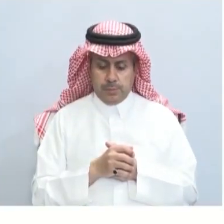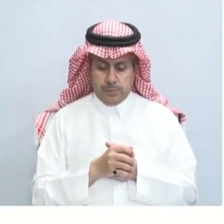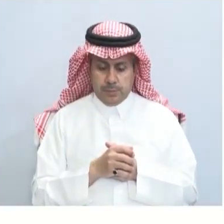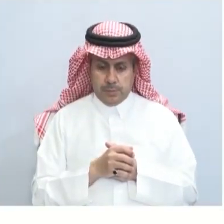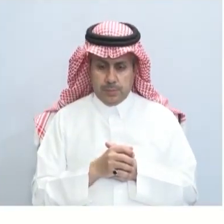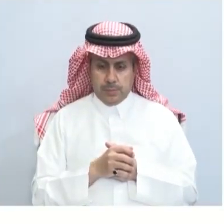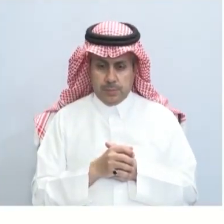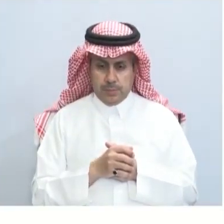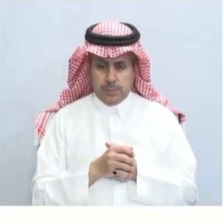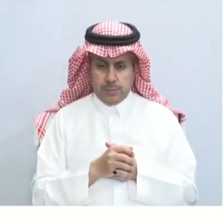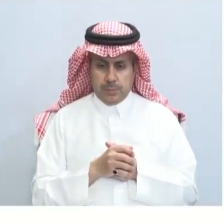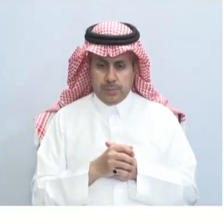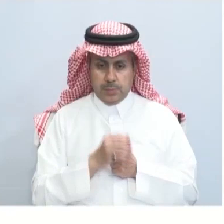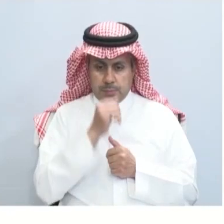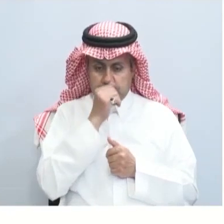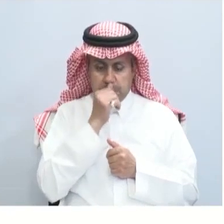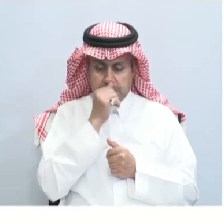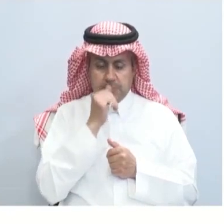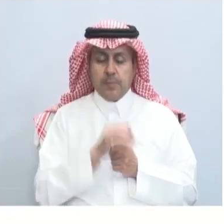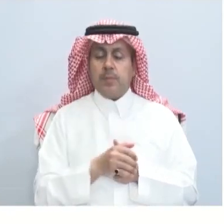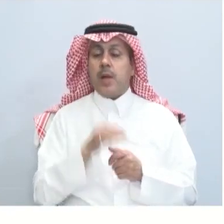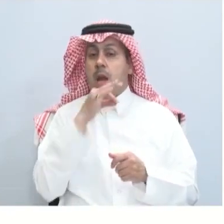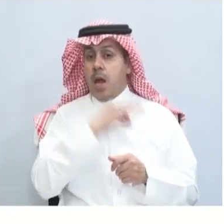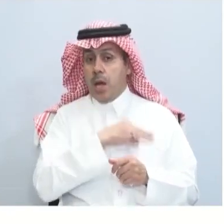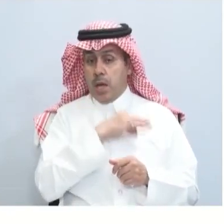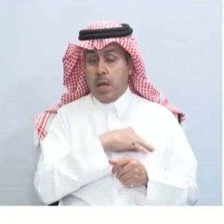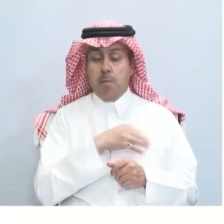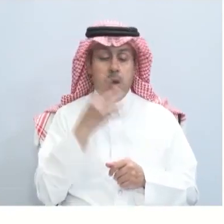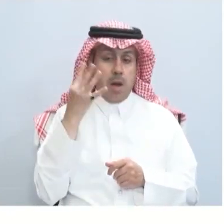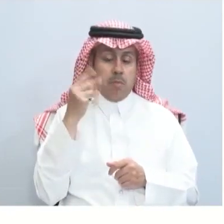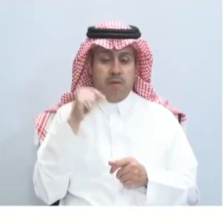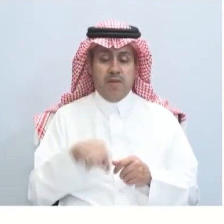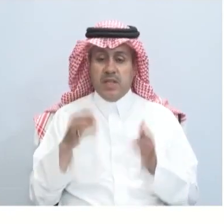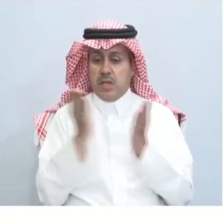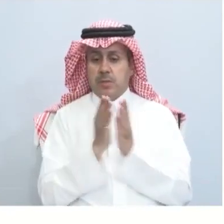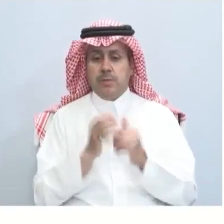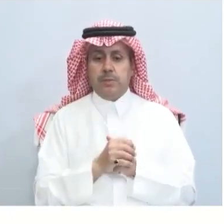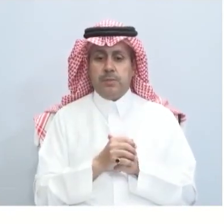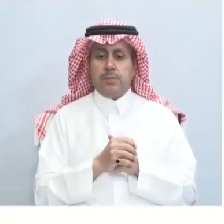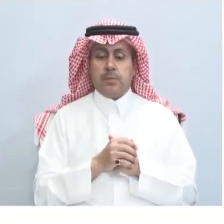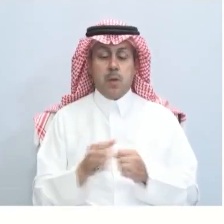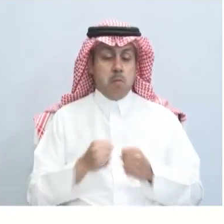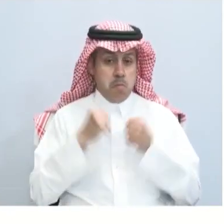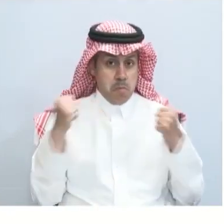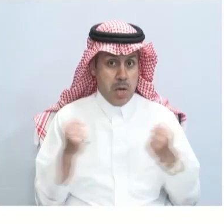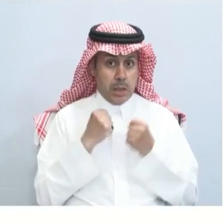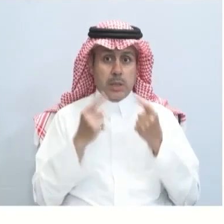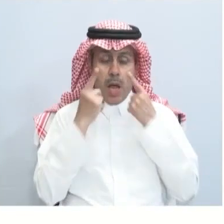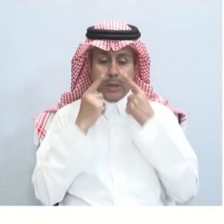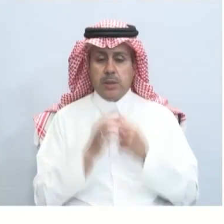الكعبه اذا هذه هي الحكم الاربعه التي ذكرنا في درس اليوم ناتي ختاما الى مهارات